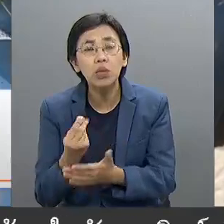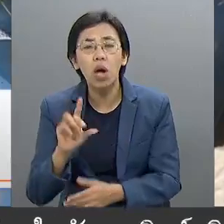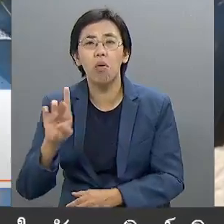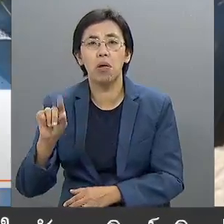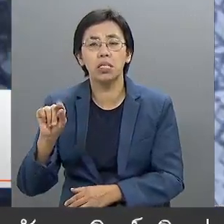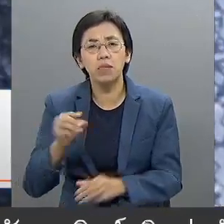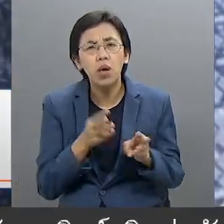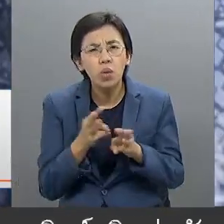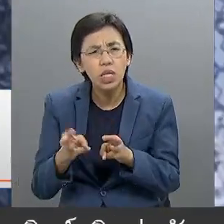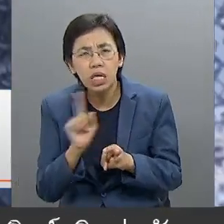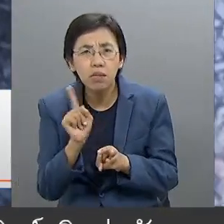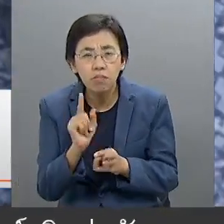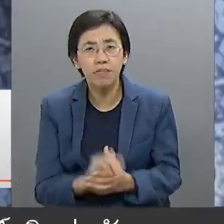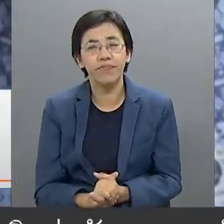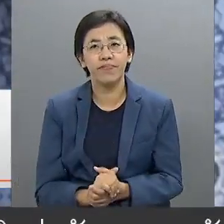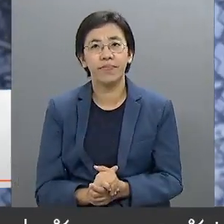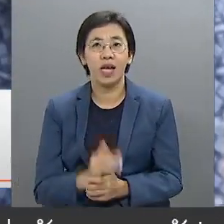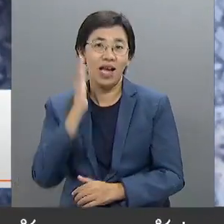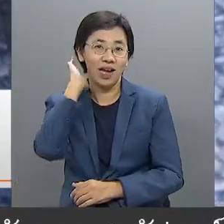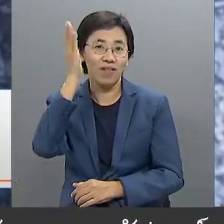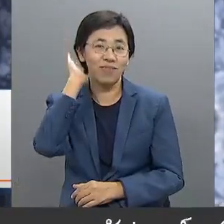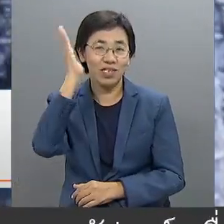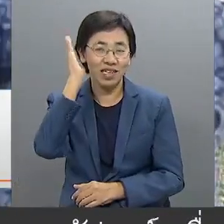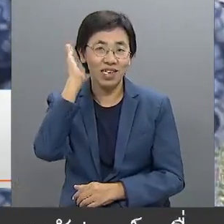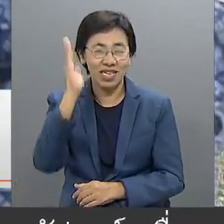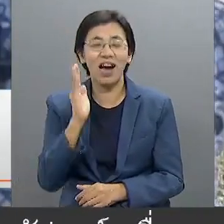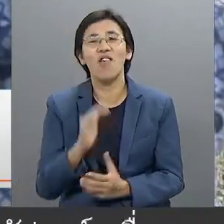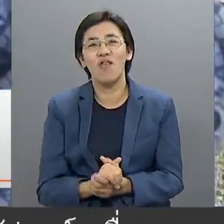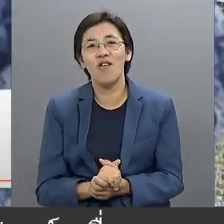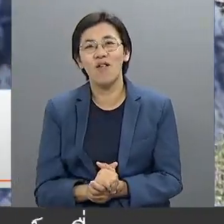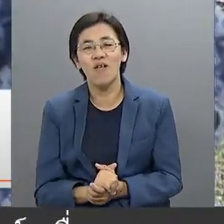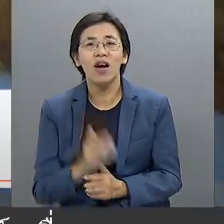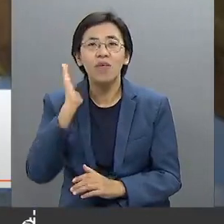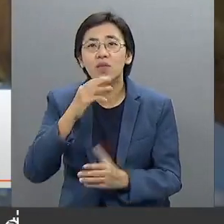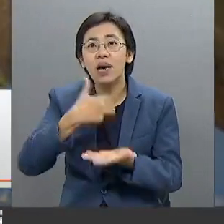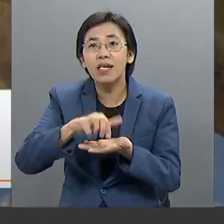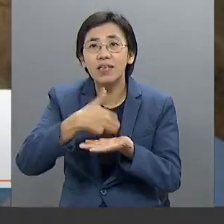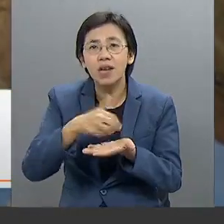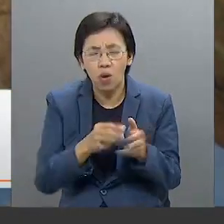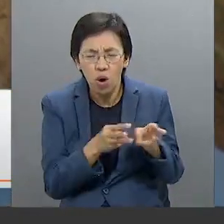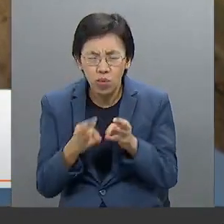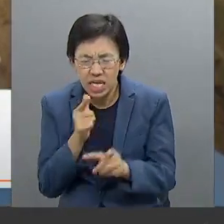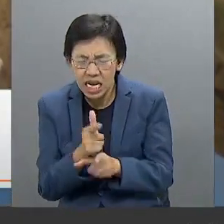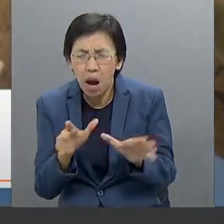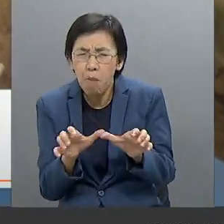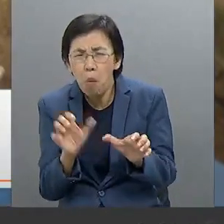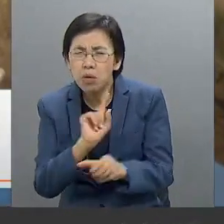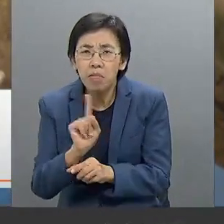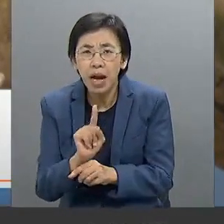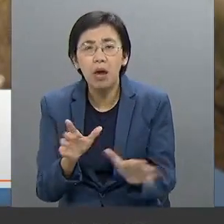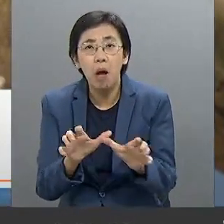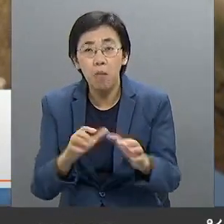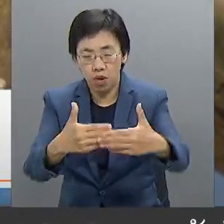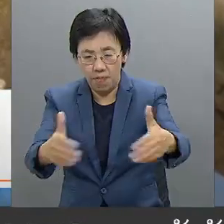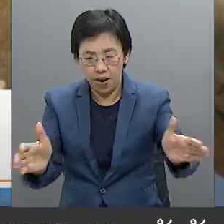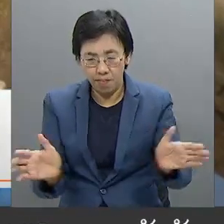ยครับทางคุณดิเรกเมฆหนูคนที่เลี้ยงปูนาเล่าให้ฟังแบบนี้นะครับว่าวิธีการเลี้ยงคือเขาจะเลี้ยงในบ่อปูนซีเมนต์แ